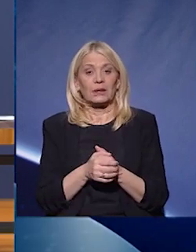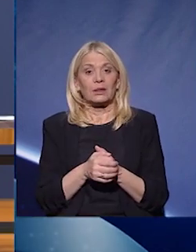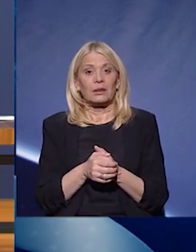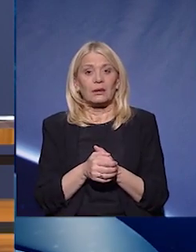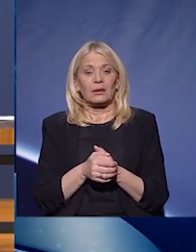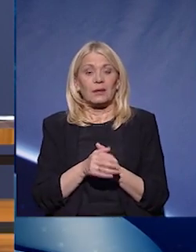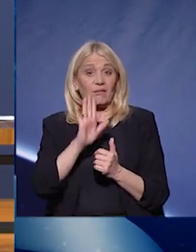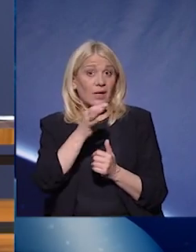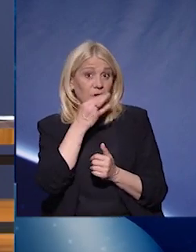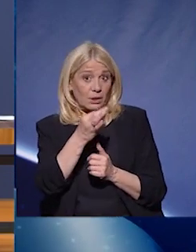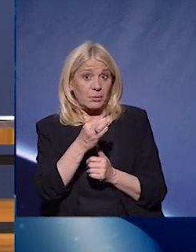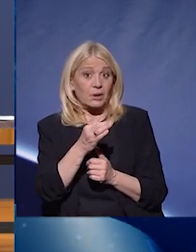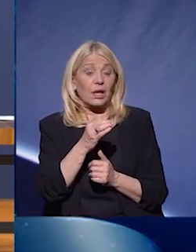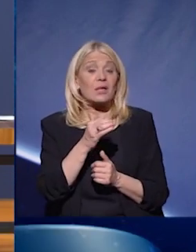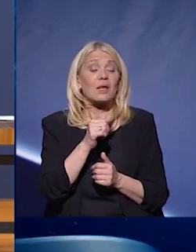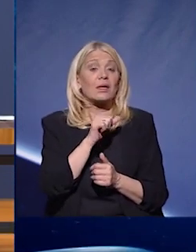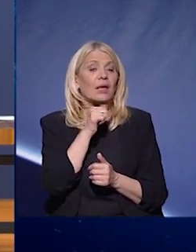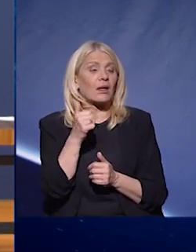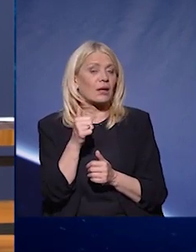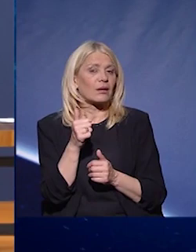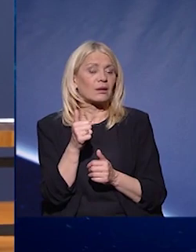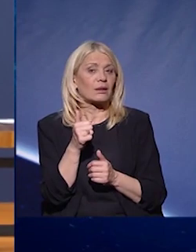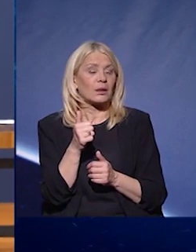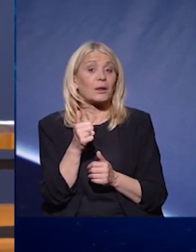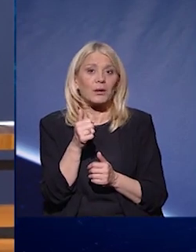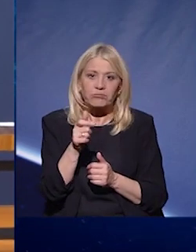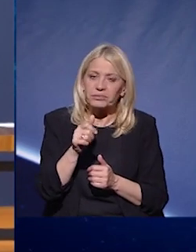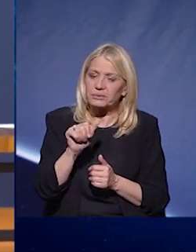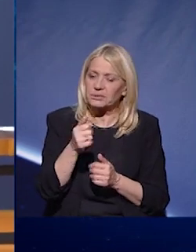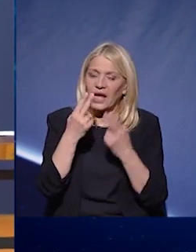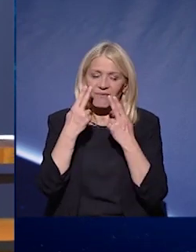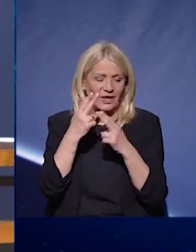Da, vaše pitanje je suština, suština svega.